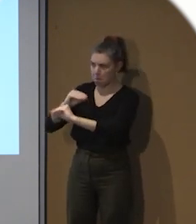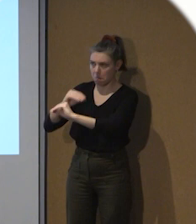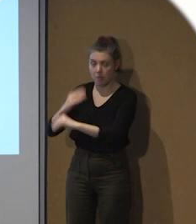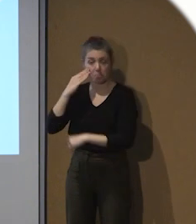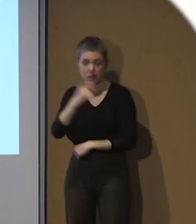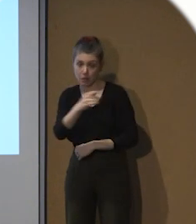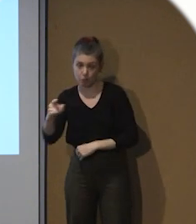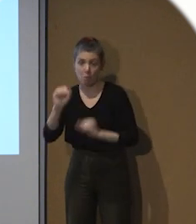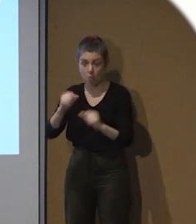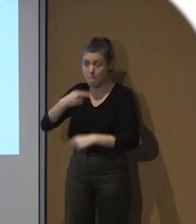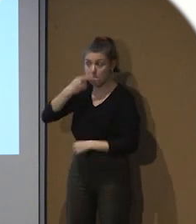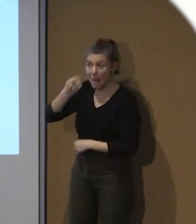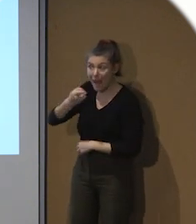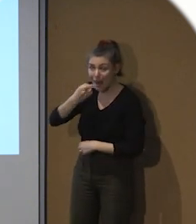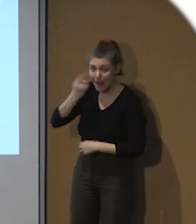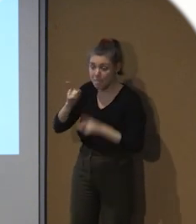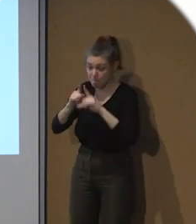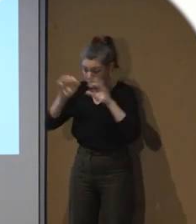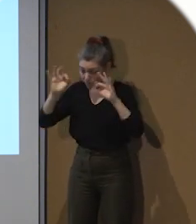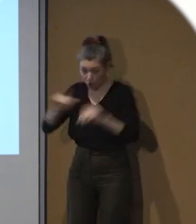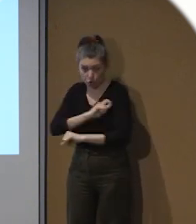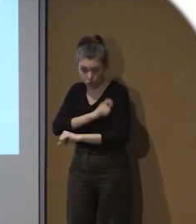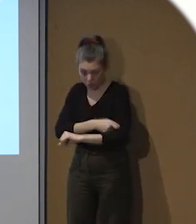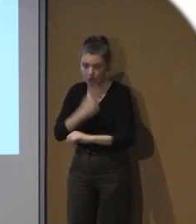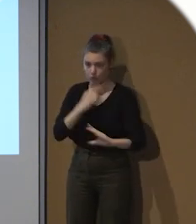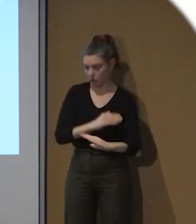en faisant votre activité, vous êtes dans l'intensité modérée.